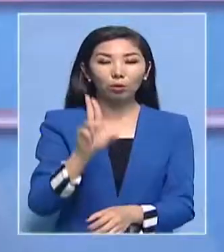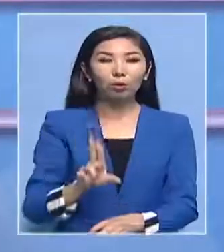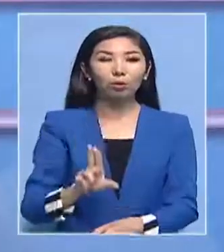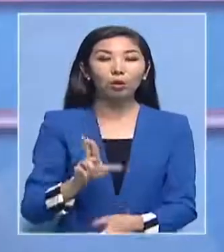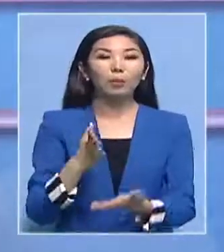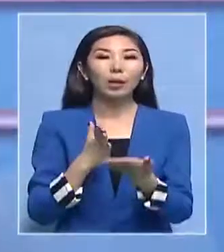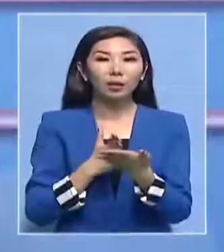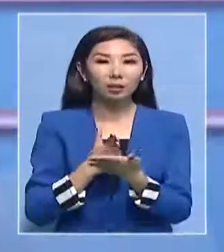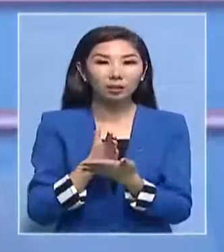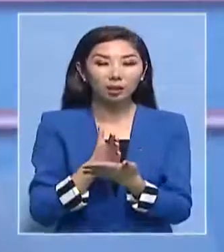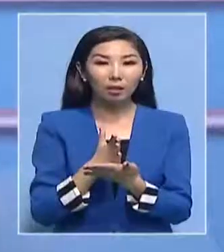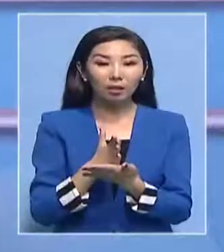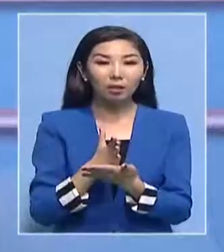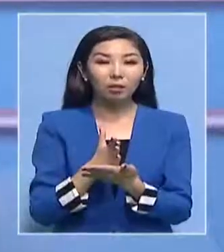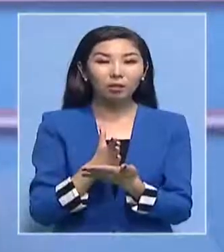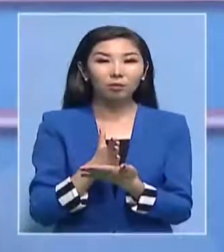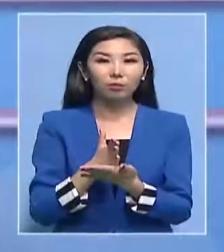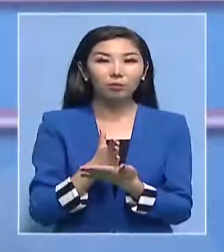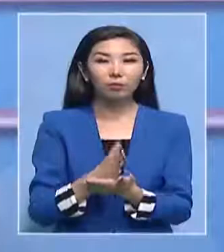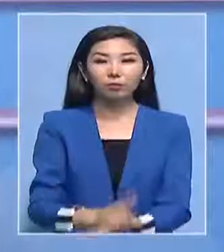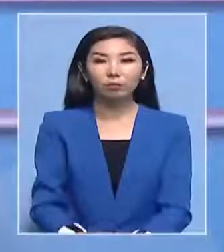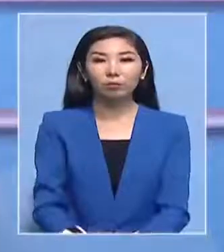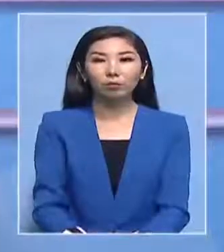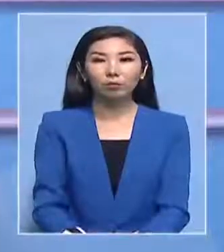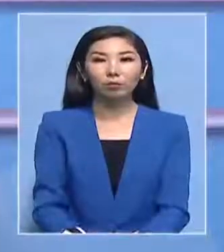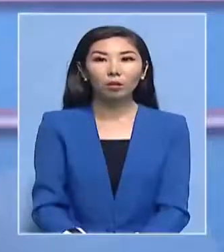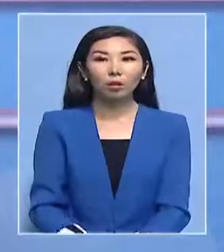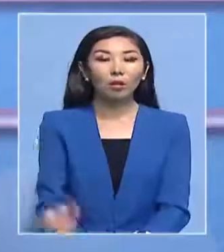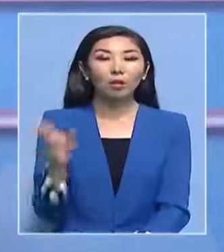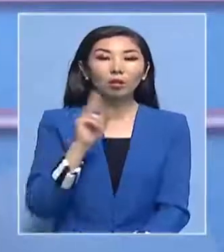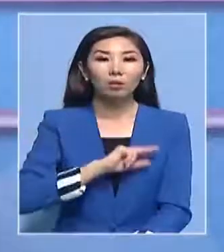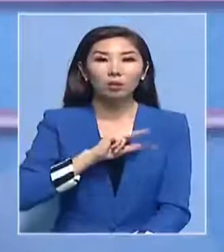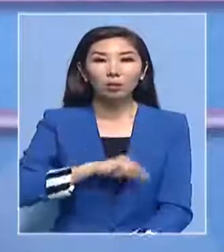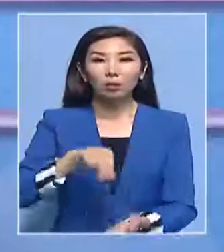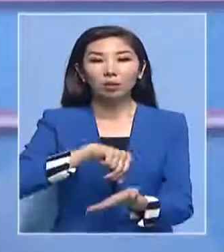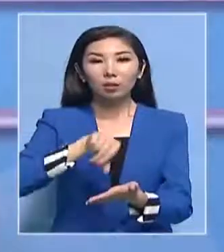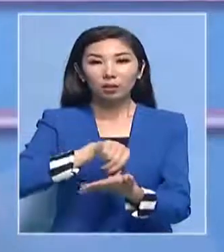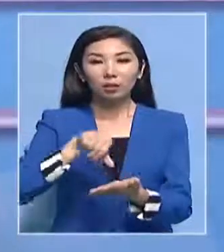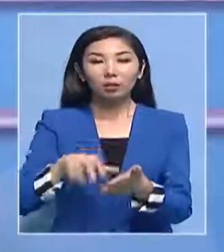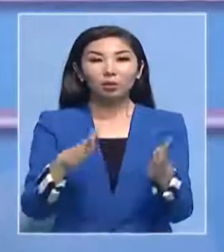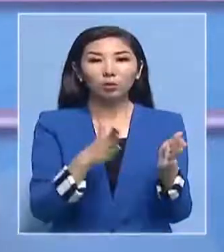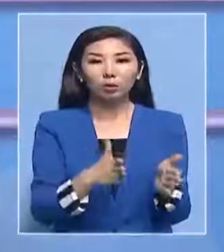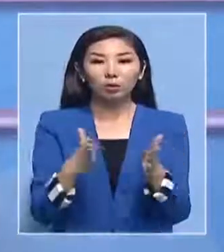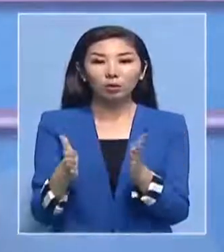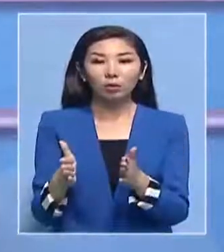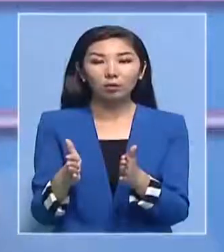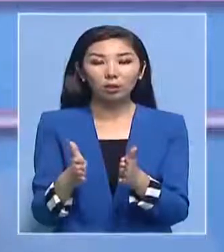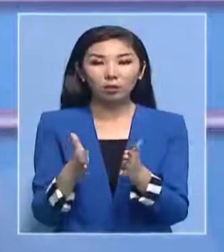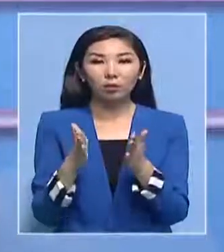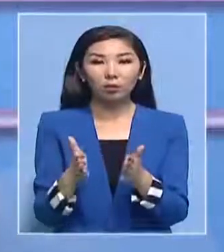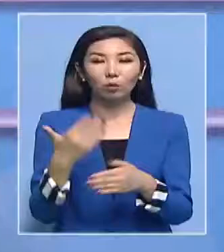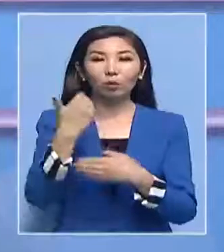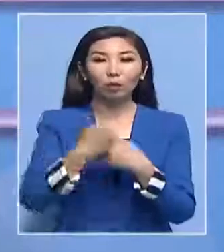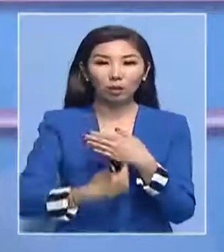дамыту және әлеуметтік еңбек қатынастарын реттеуді Қазақстанда